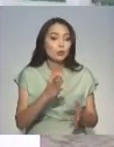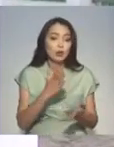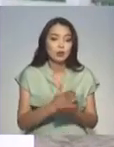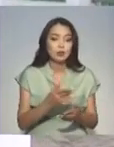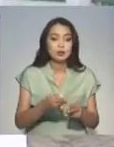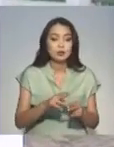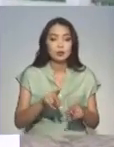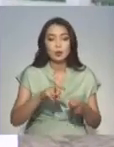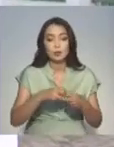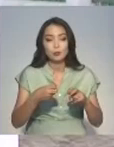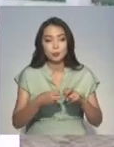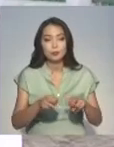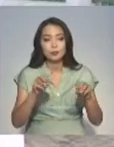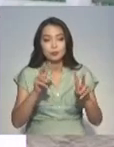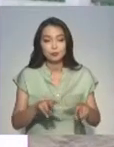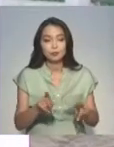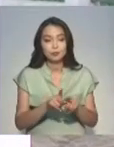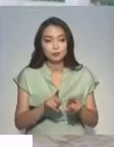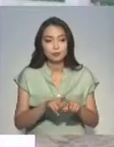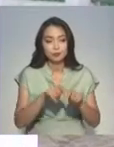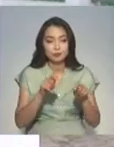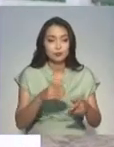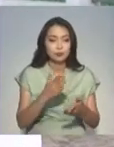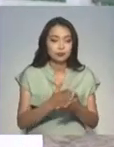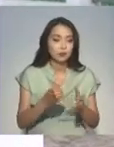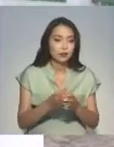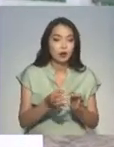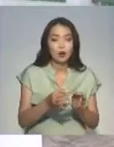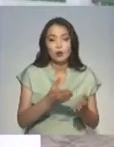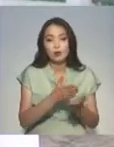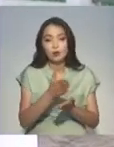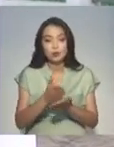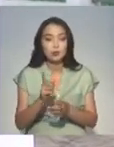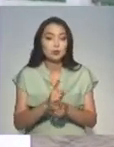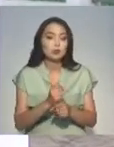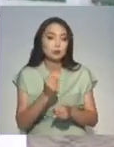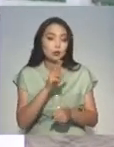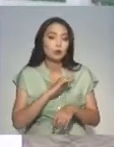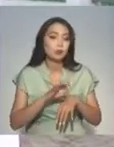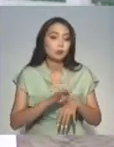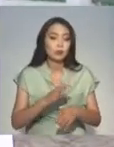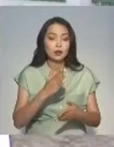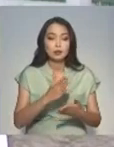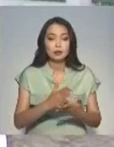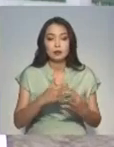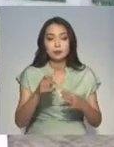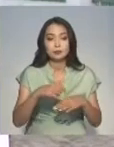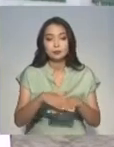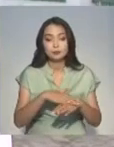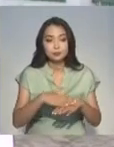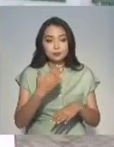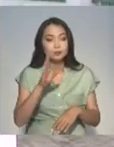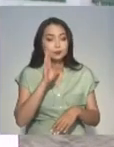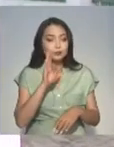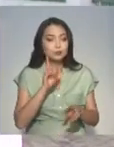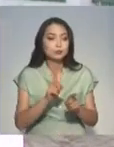әкімі осы мәселе бойынша арнайы штаб құрды. Штаб мүшелері аудан ауылдарды аралап, жетіп бақылау жүргізіп тұрады. Ал мүгедек азаматтар мен зейнеттегі адамдарға